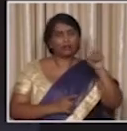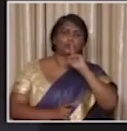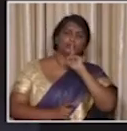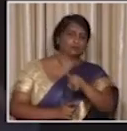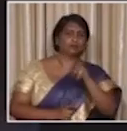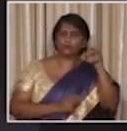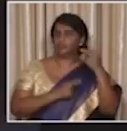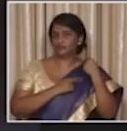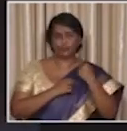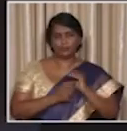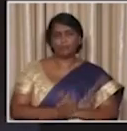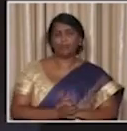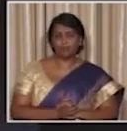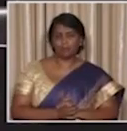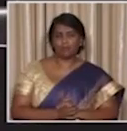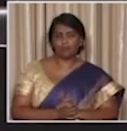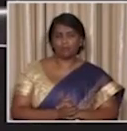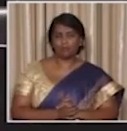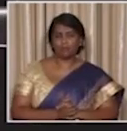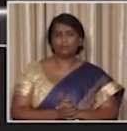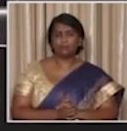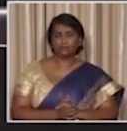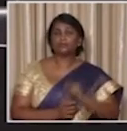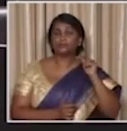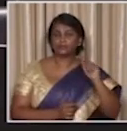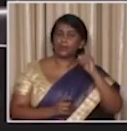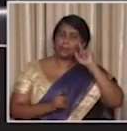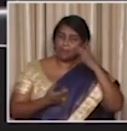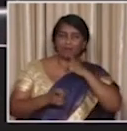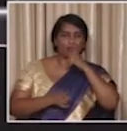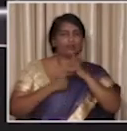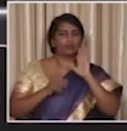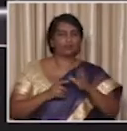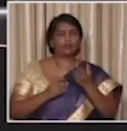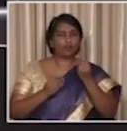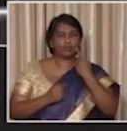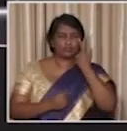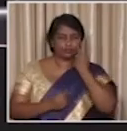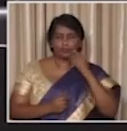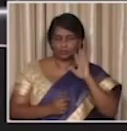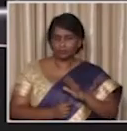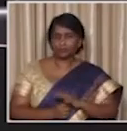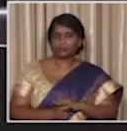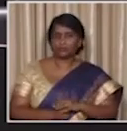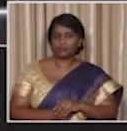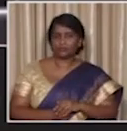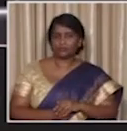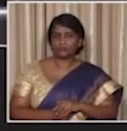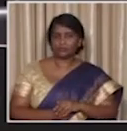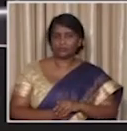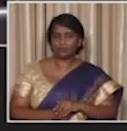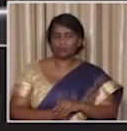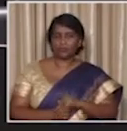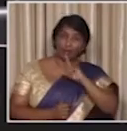ඒක ඔබතුමාගේ වාක්‍යය ඒ තමයි මම කිව්වේ ඒ නිසා තමයි ඔබතුමා දන්න දේවල් ගැන කතා කරන එක ගැන පුංචි කනගාටුවක් තියෙන මට එහෙම කතා කරන්න කියොත්